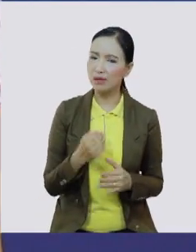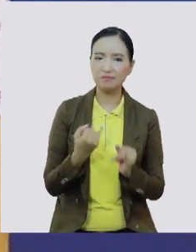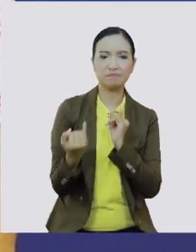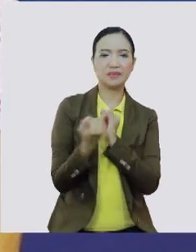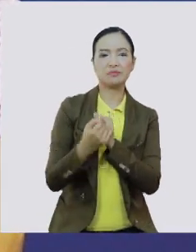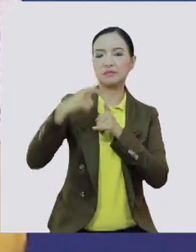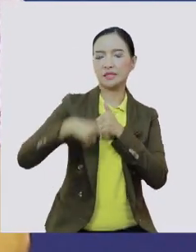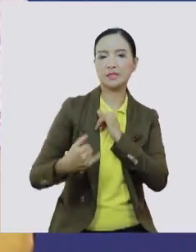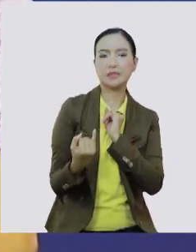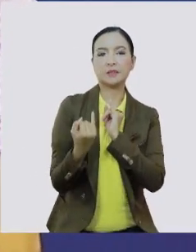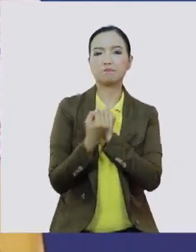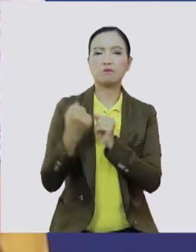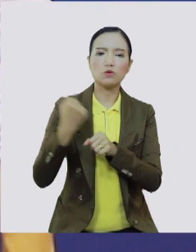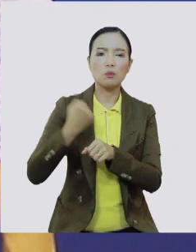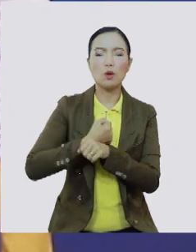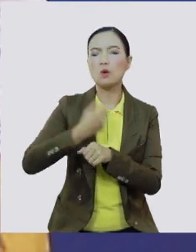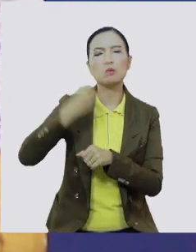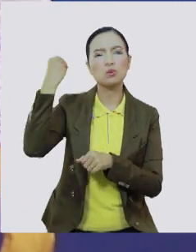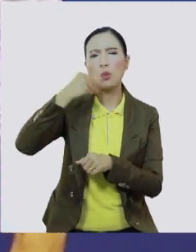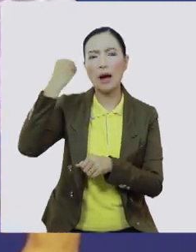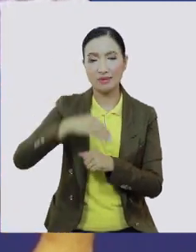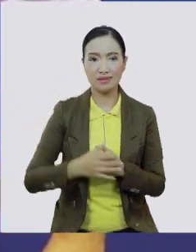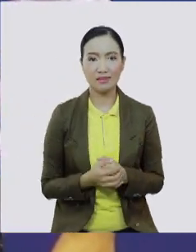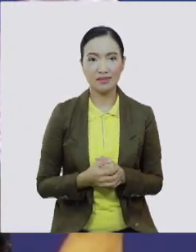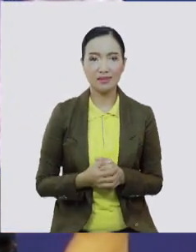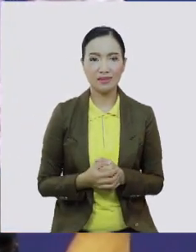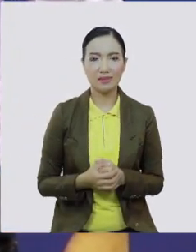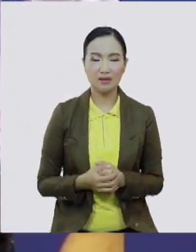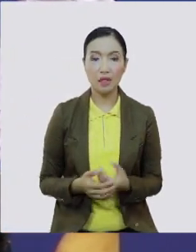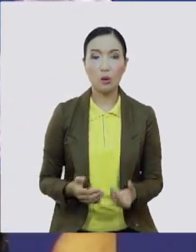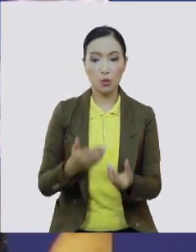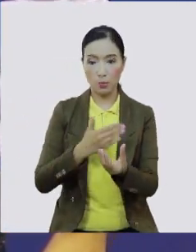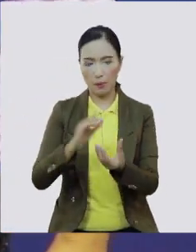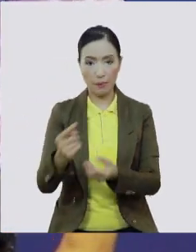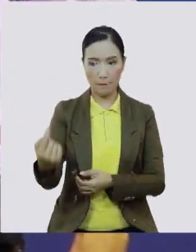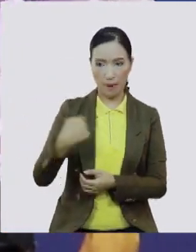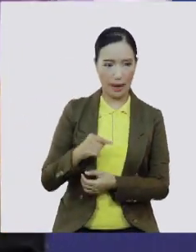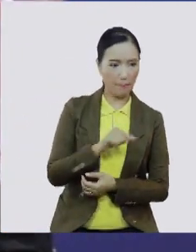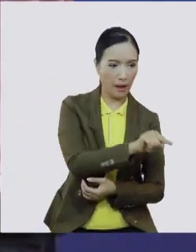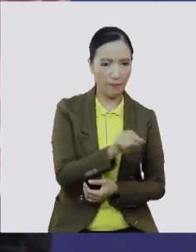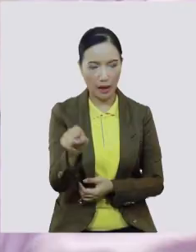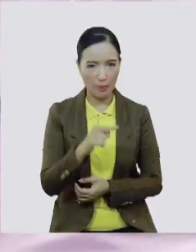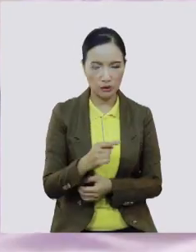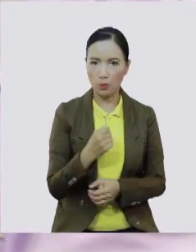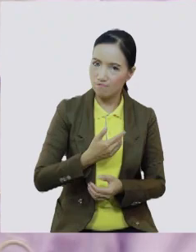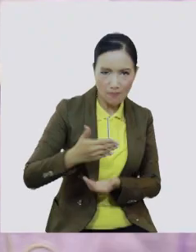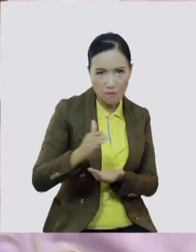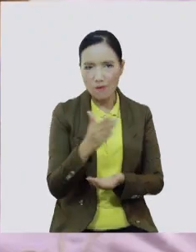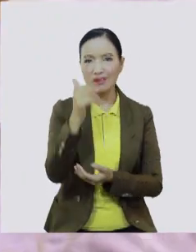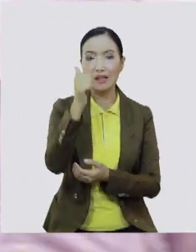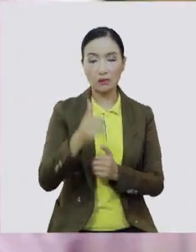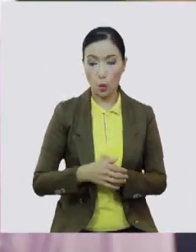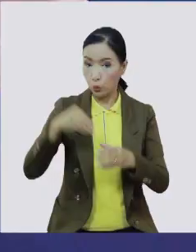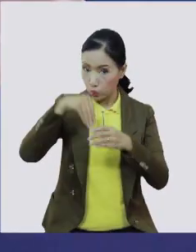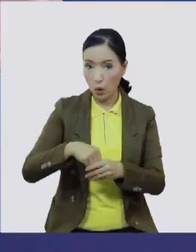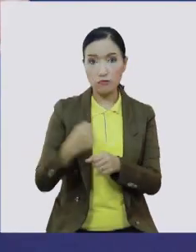ยอะค่ะเหมือนแบบเราต้องฝึกซ้อมกันทุกวันนะคะต้องลูกแต่ลูกลงมายังไงเราต้องทำให้ได้อะค่ะ โอ้นี่มาเก็บตัวที่นานแล้